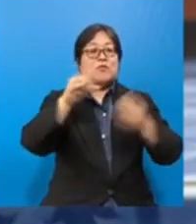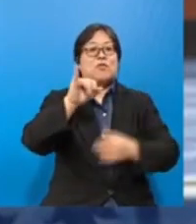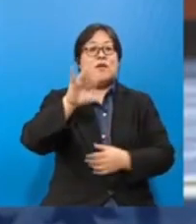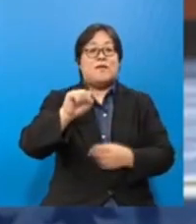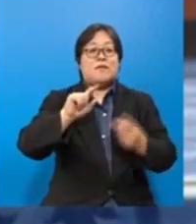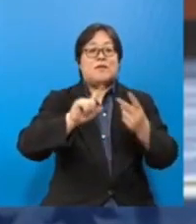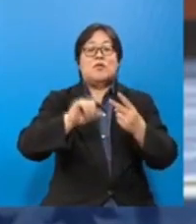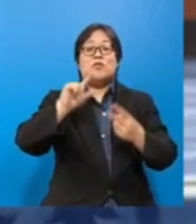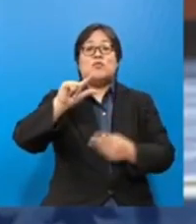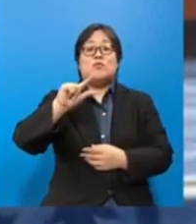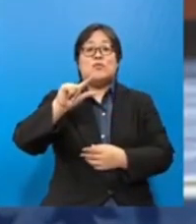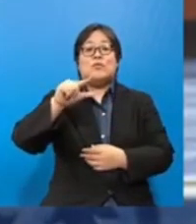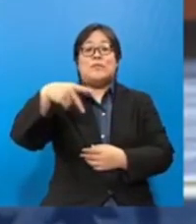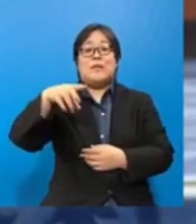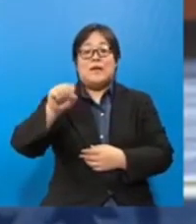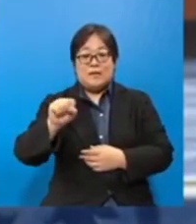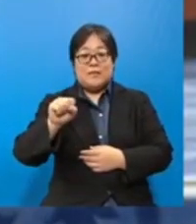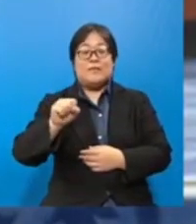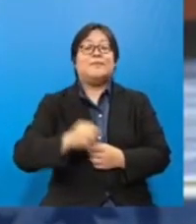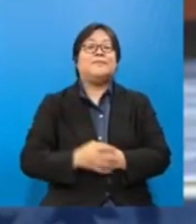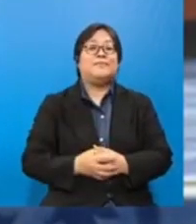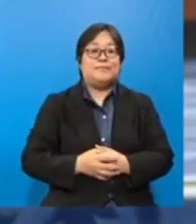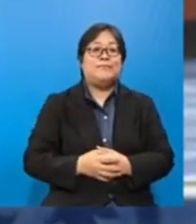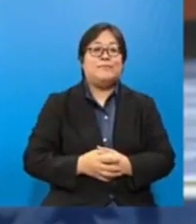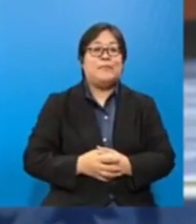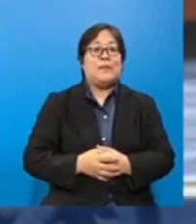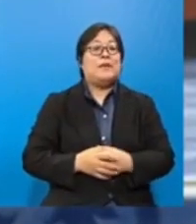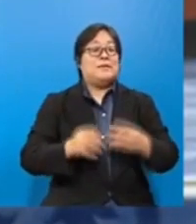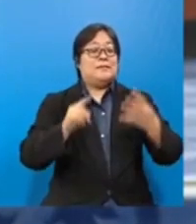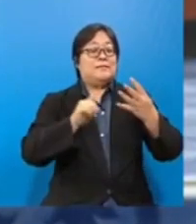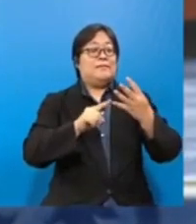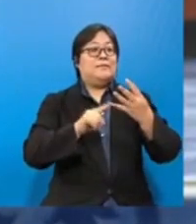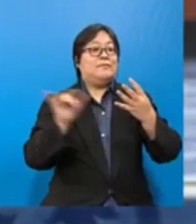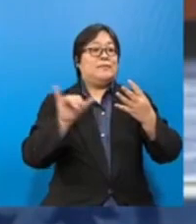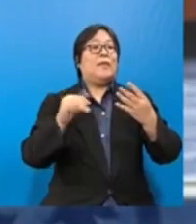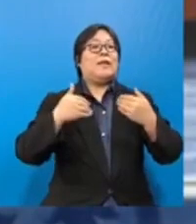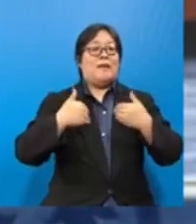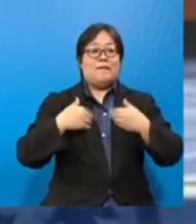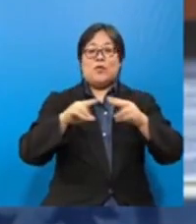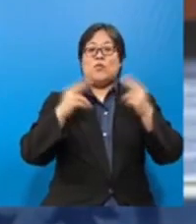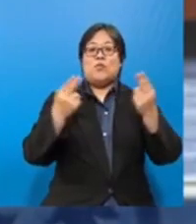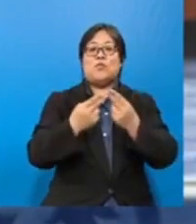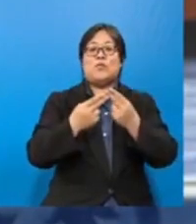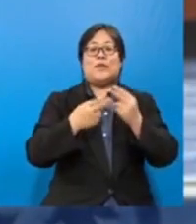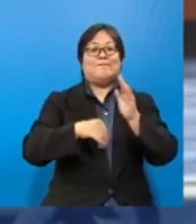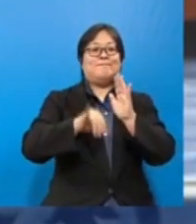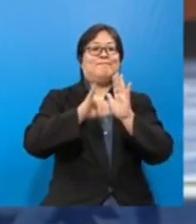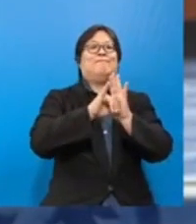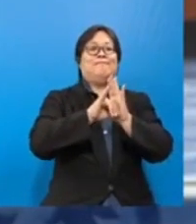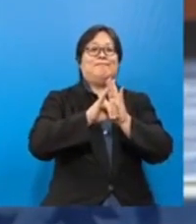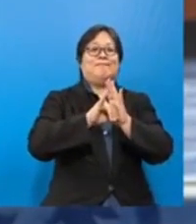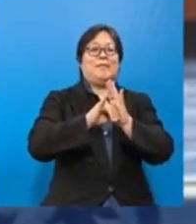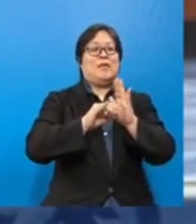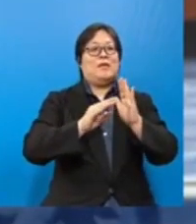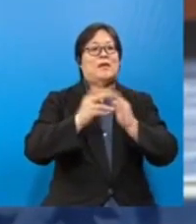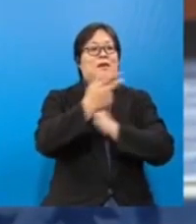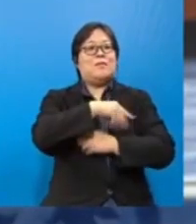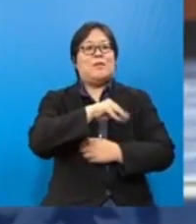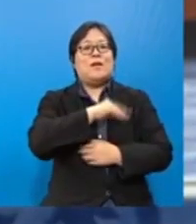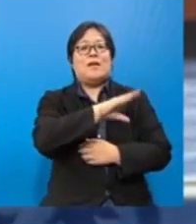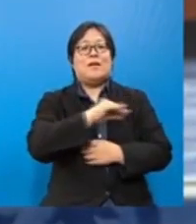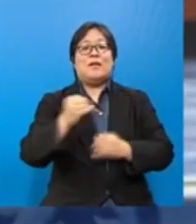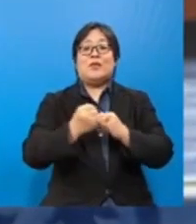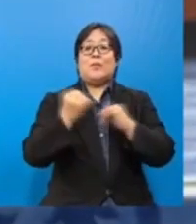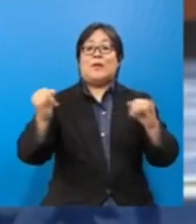Global positioning System yang keempat juga adanya Jun integrity di dalam Kementerian ini dan juga